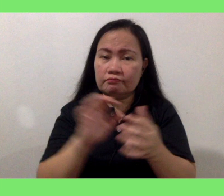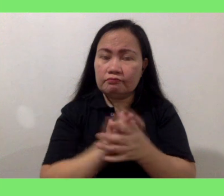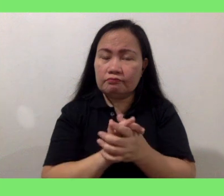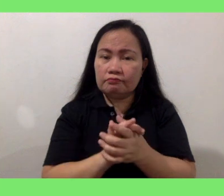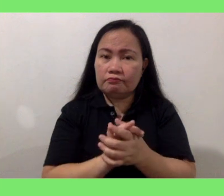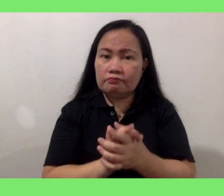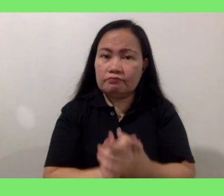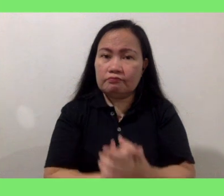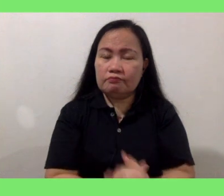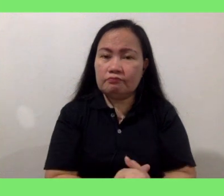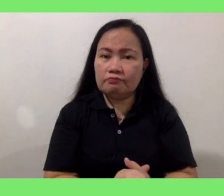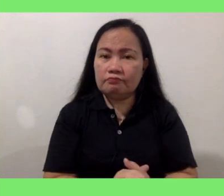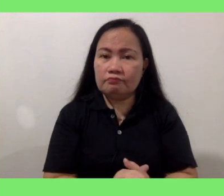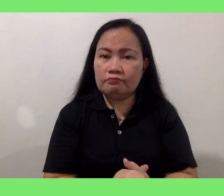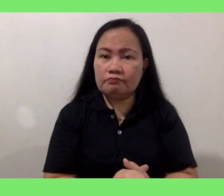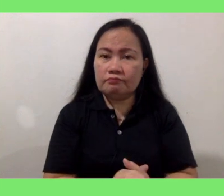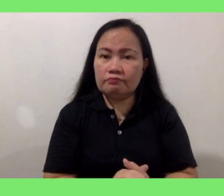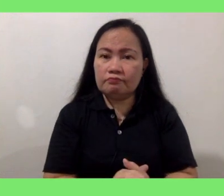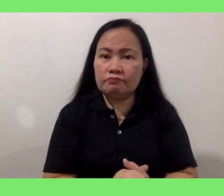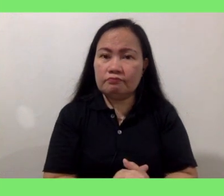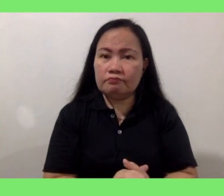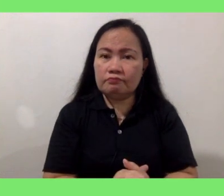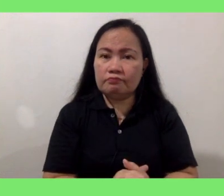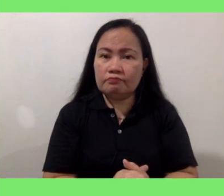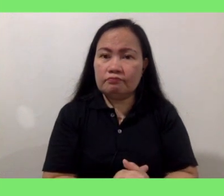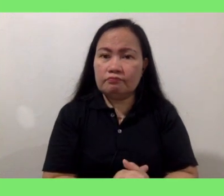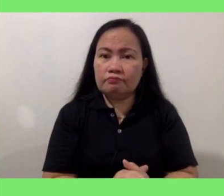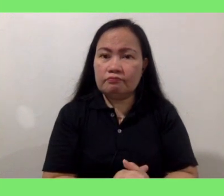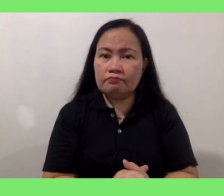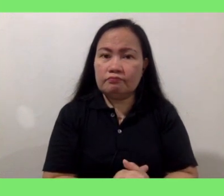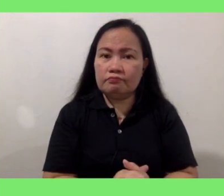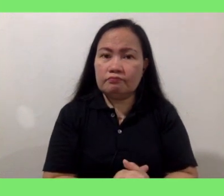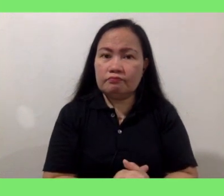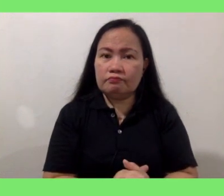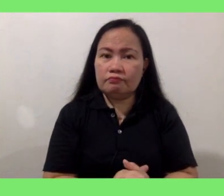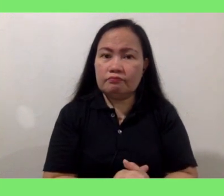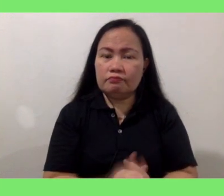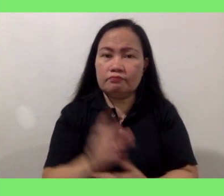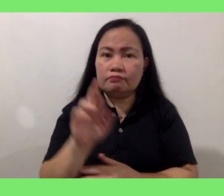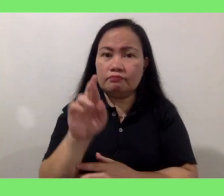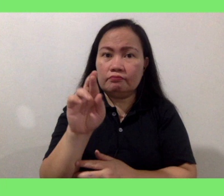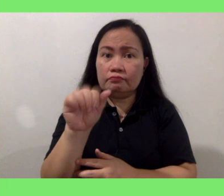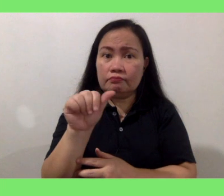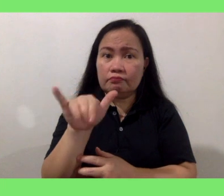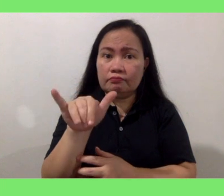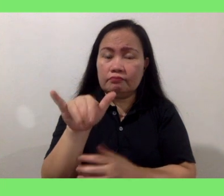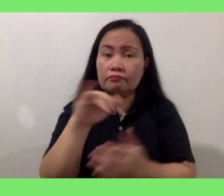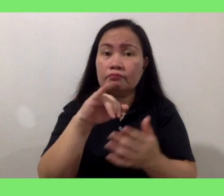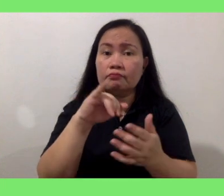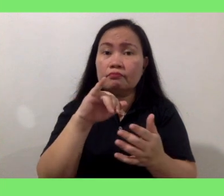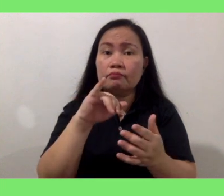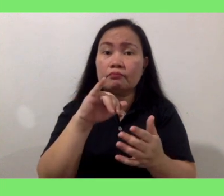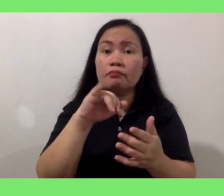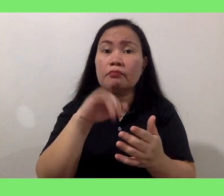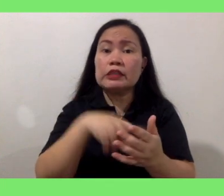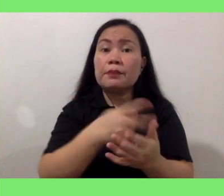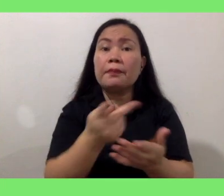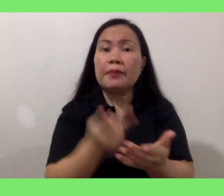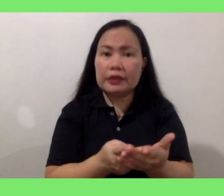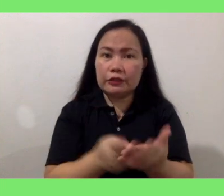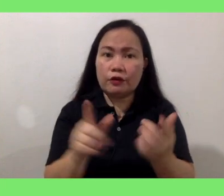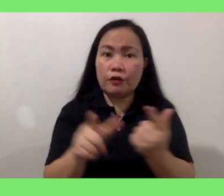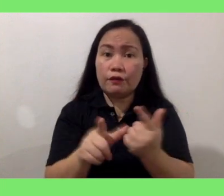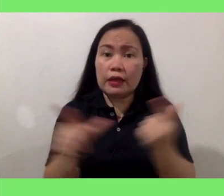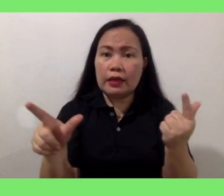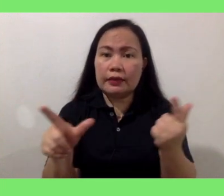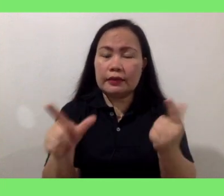Meron na nadagdagan siya ng isang direction dun. So, ibig kaya siya nagta-times 2. So, array is just a